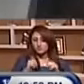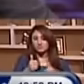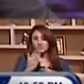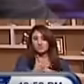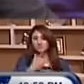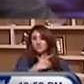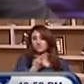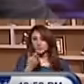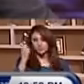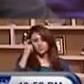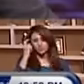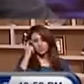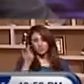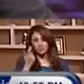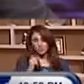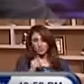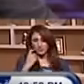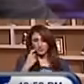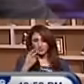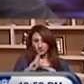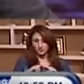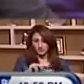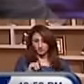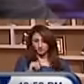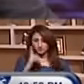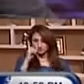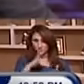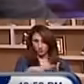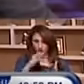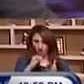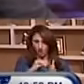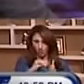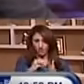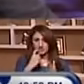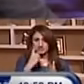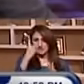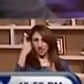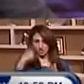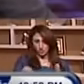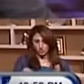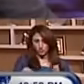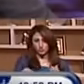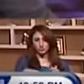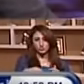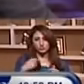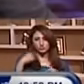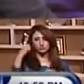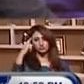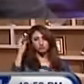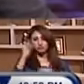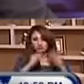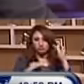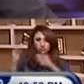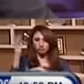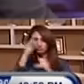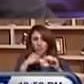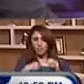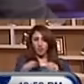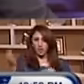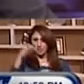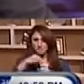الخطوه؟ هي كانت خدنا حوالي سنه ونص وضع الاستراتيجيه